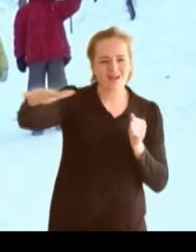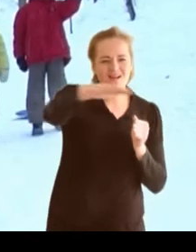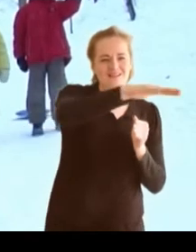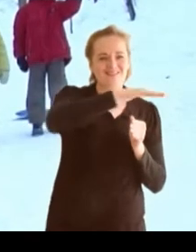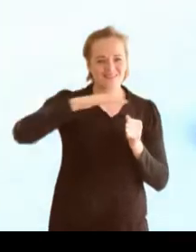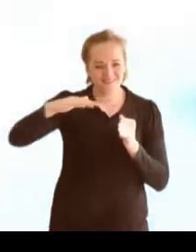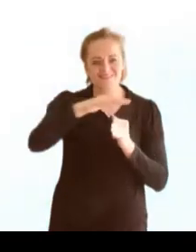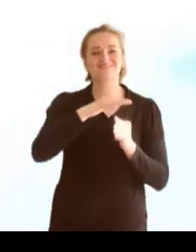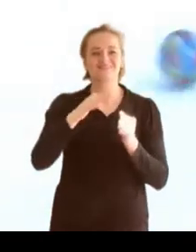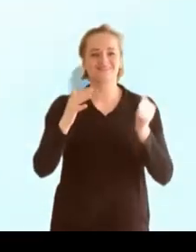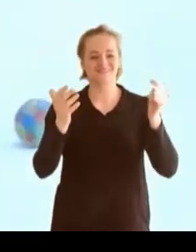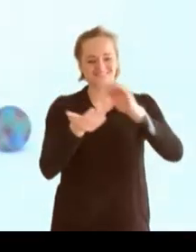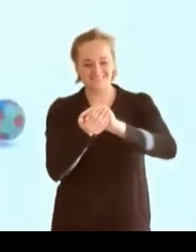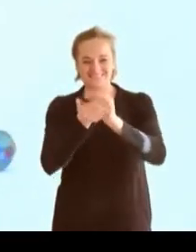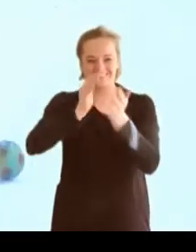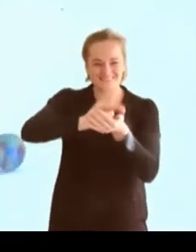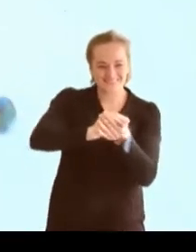Sniegas